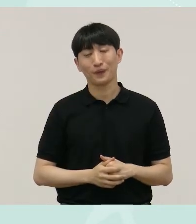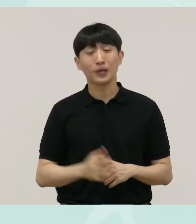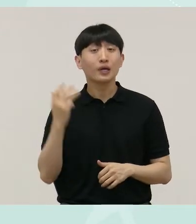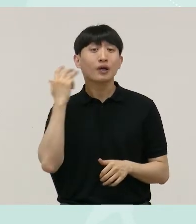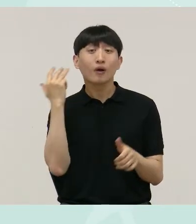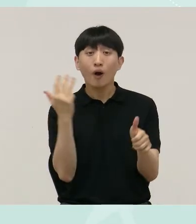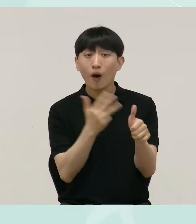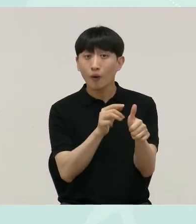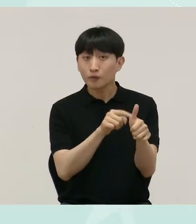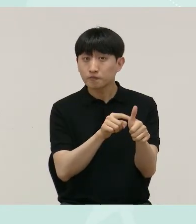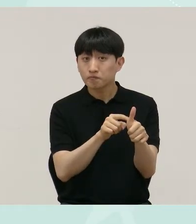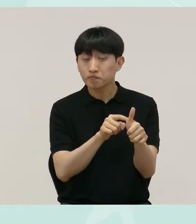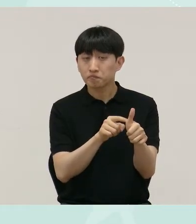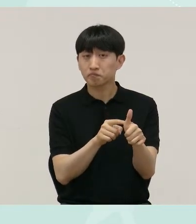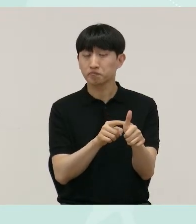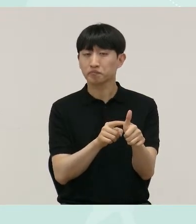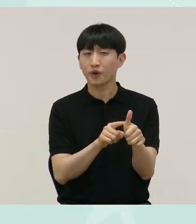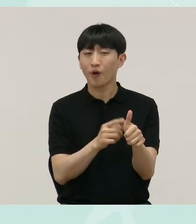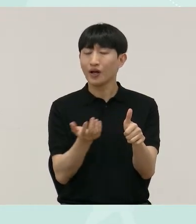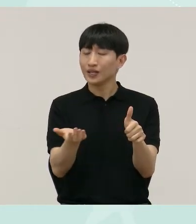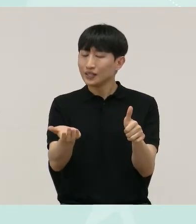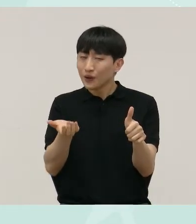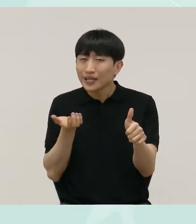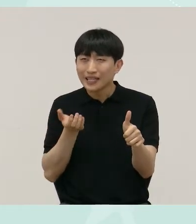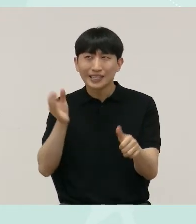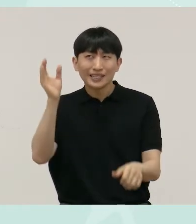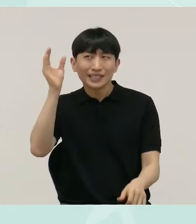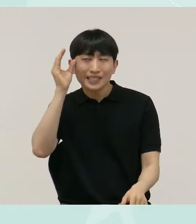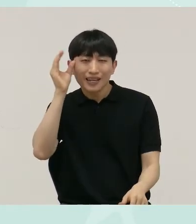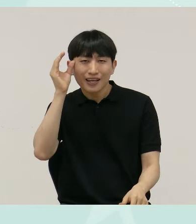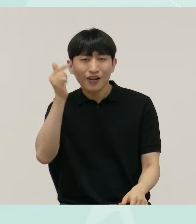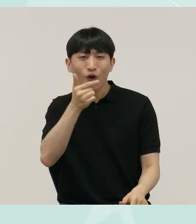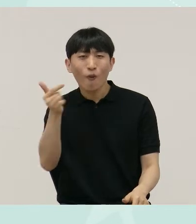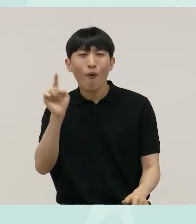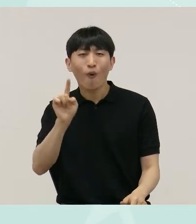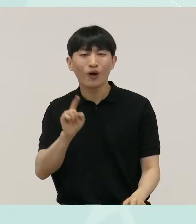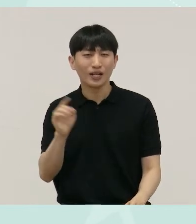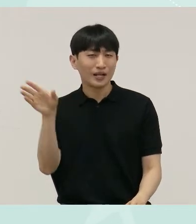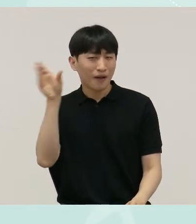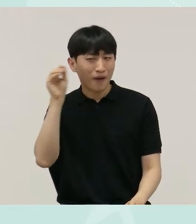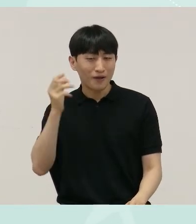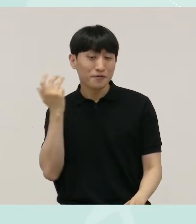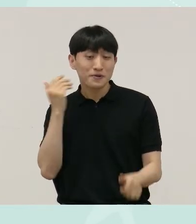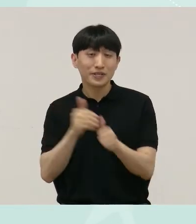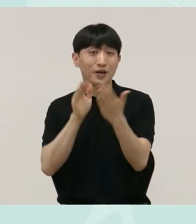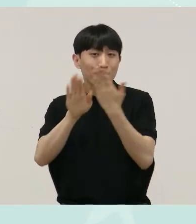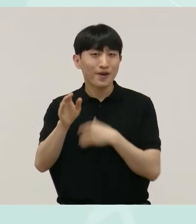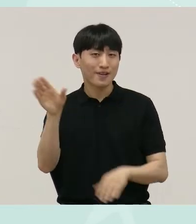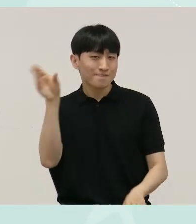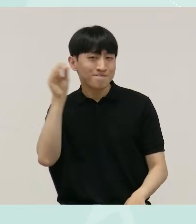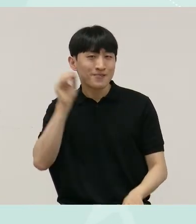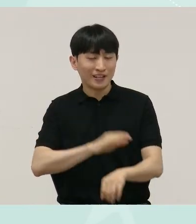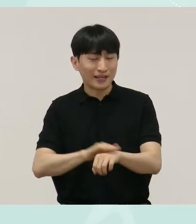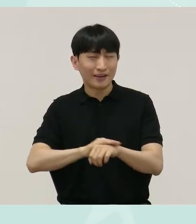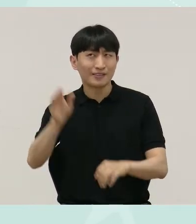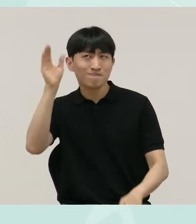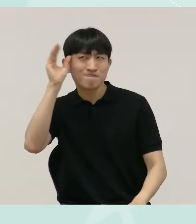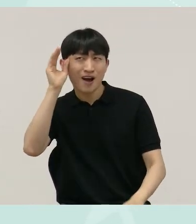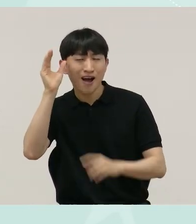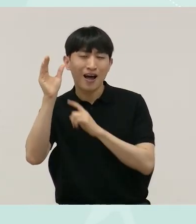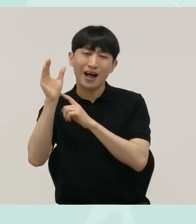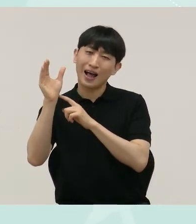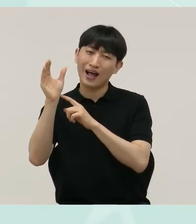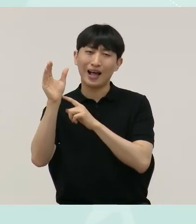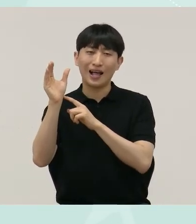수술 전에 너무 지나치게 기대를 하거나 이런 편측성 난청 환자 중에서 그 다음에 재활에 생각보다 시간이 많이 걸린다는 노력을 미리 인지받지